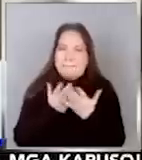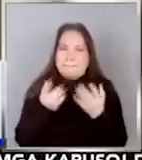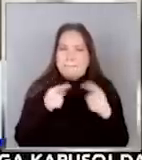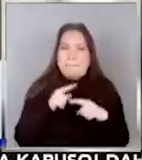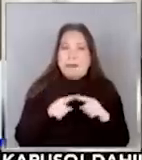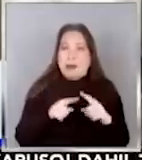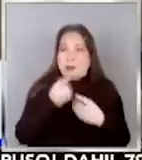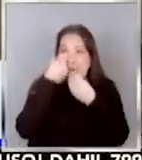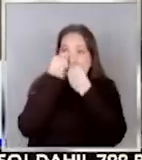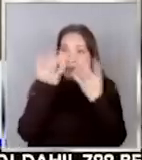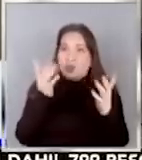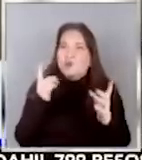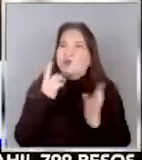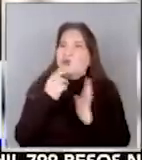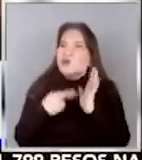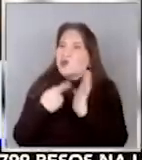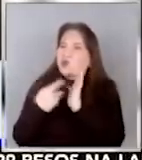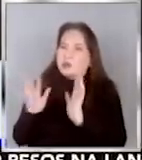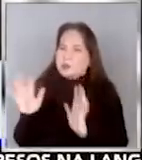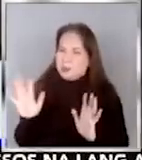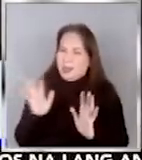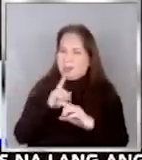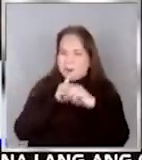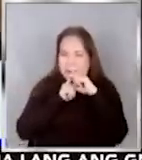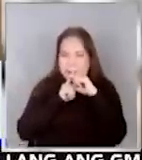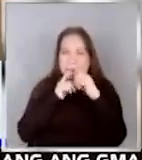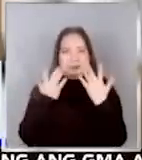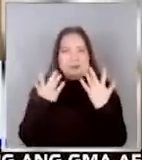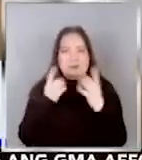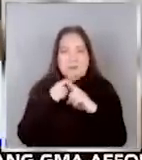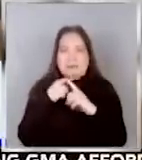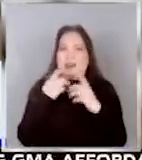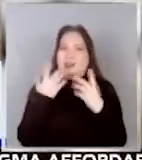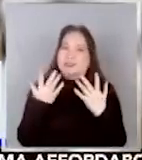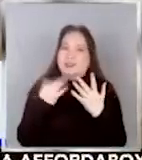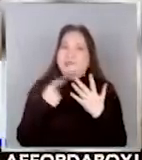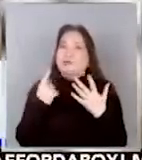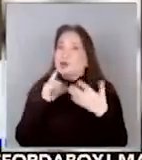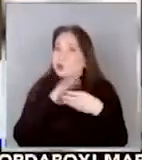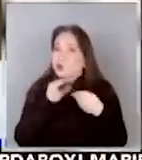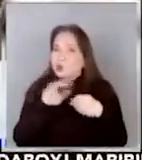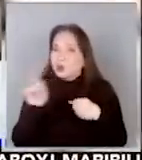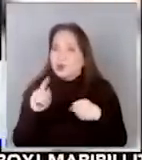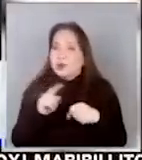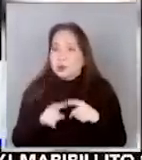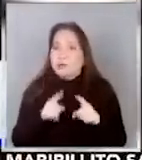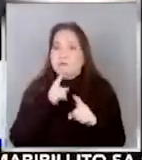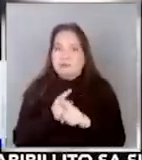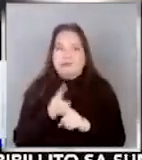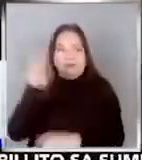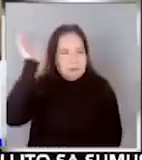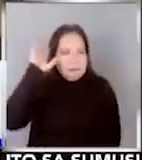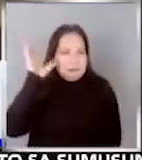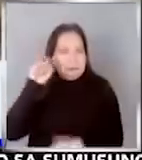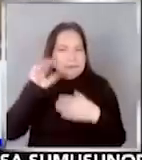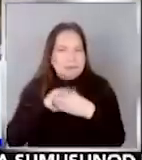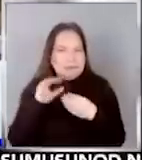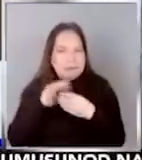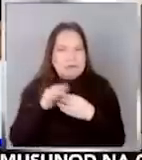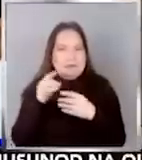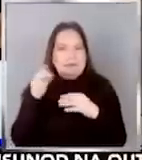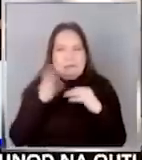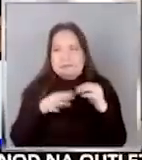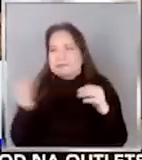ang kanilang mga karakter at takbo ng kwento. Pero tiyak daw nakakaiba ito sa mga nagawa na nila